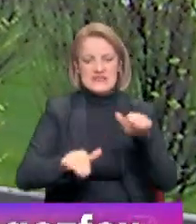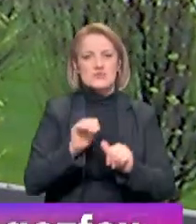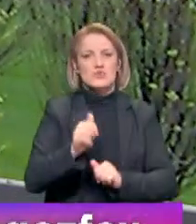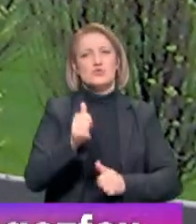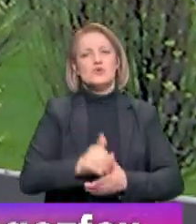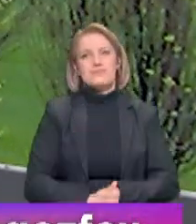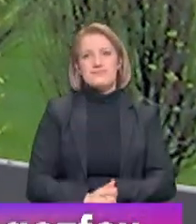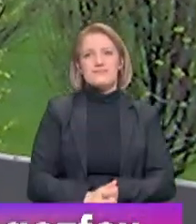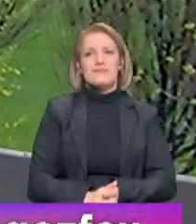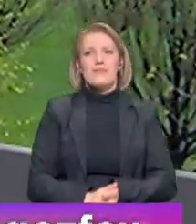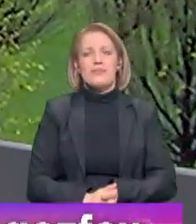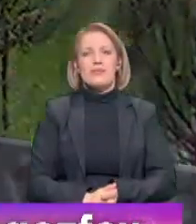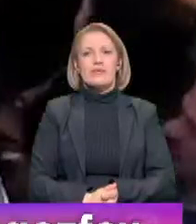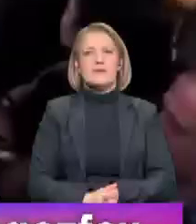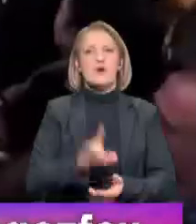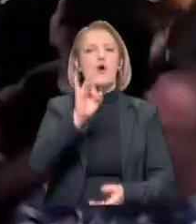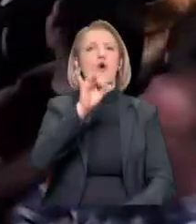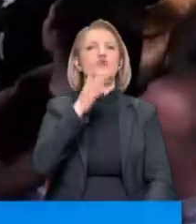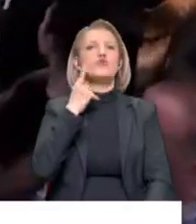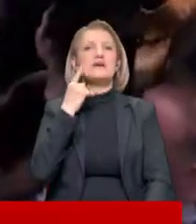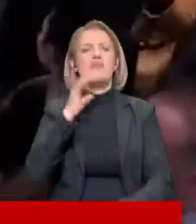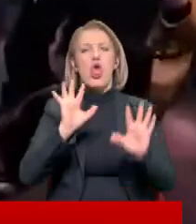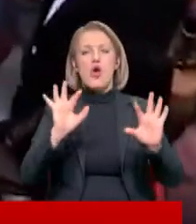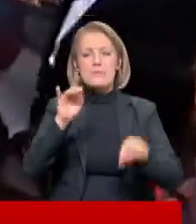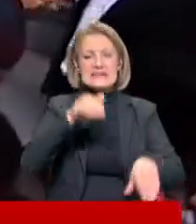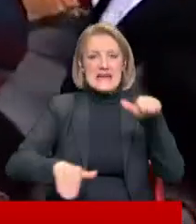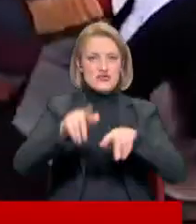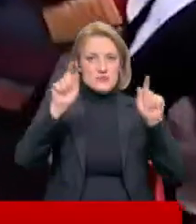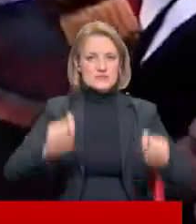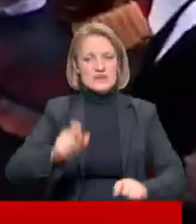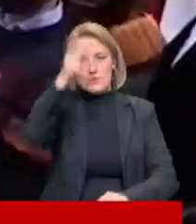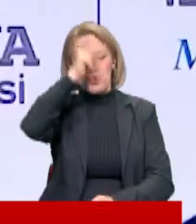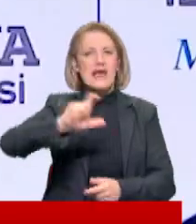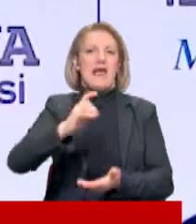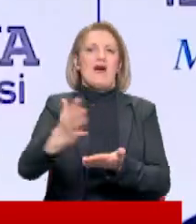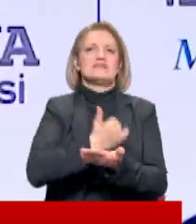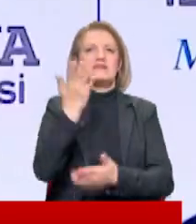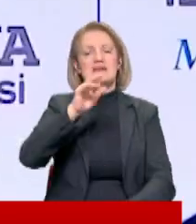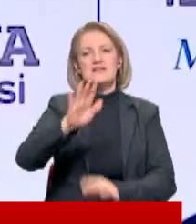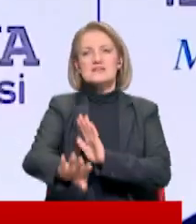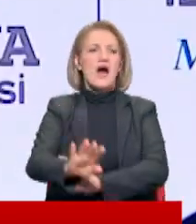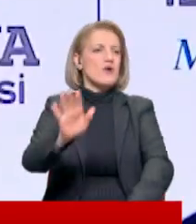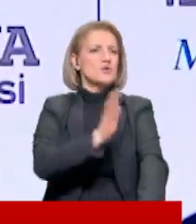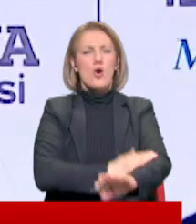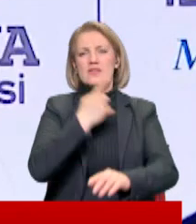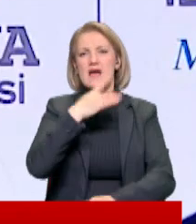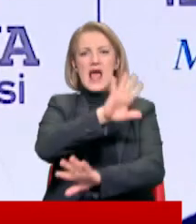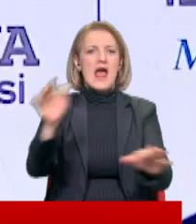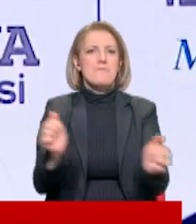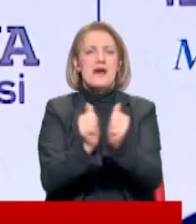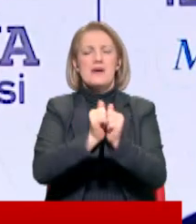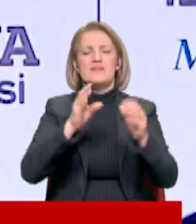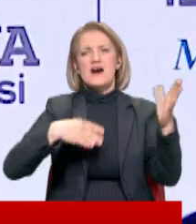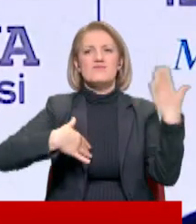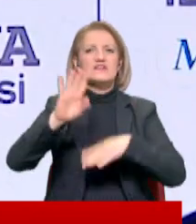günlüğü. 14 Mayıs'ta öyle bir seçim yapacağız ki Türkiye kazanacak. Sağcı solcu demeden hep beraber daha